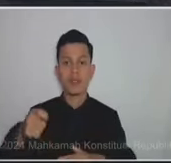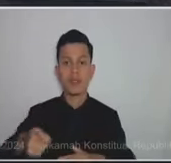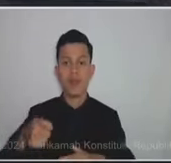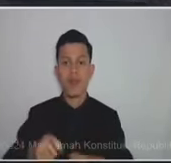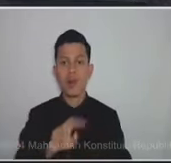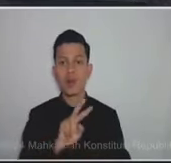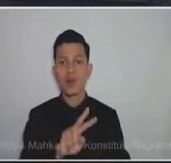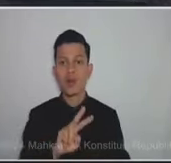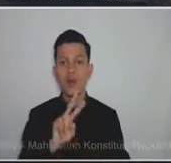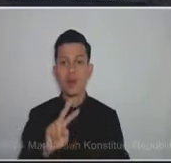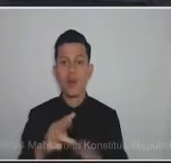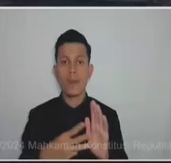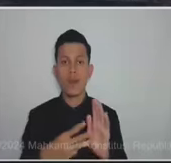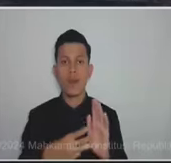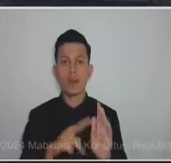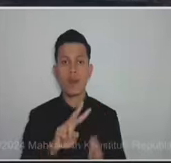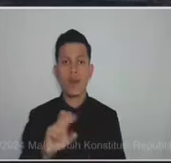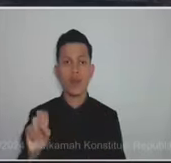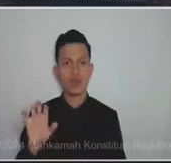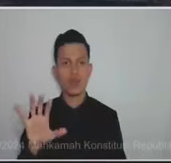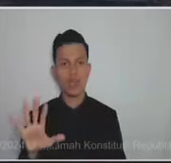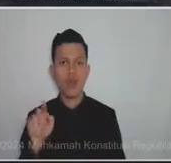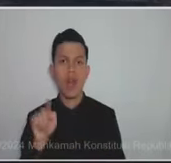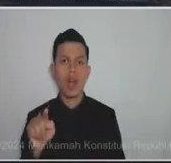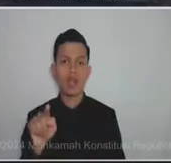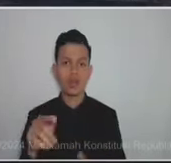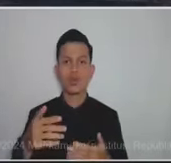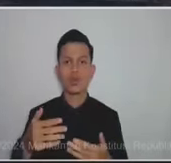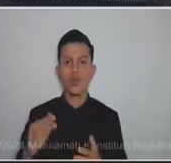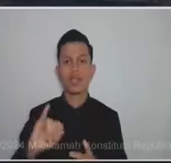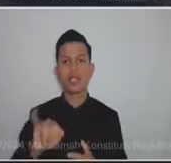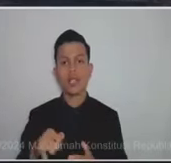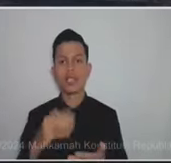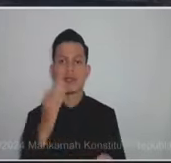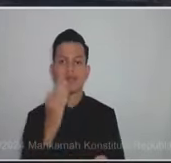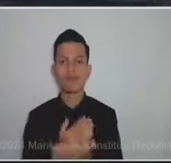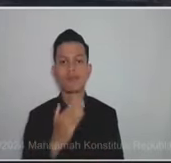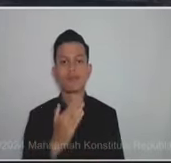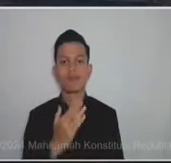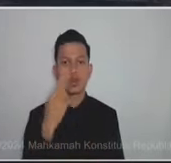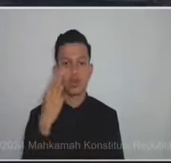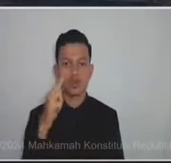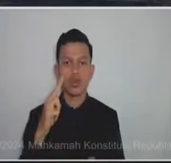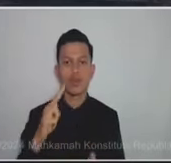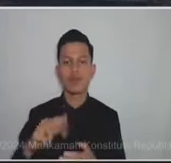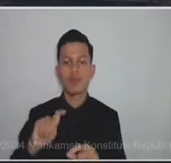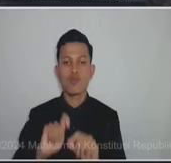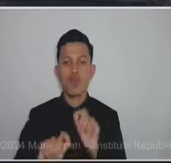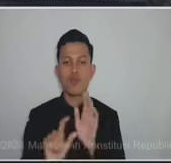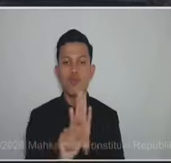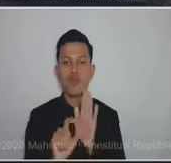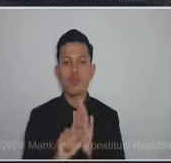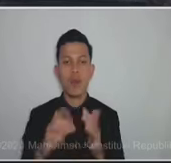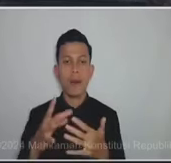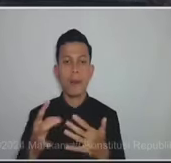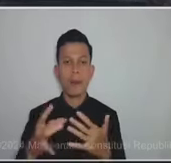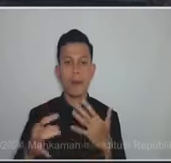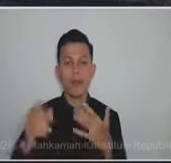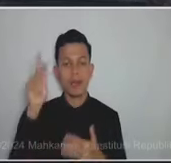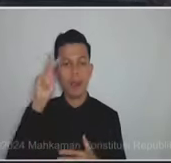menyatakan bahwa menjadi pilihan kebijakan atau poisi pembentuk undang-undang untuk mengatur tata pemilihan kepala daerah dalam kaitan ini undang-undang pemerintahan daerah yang kemudian